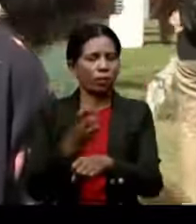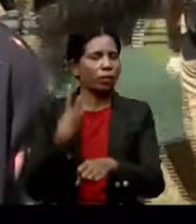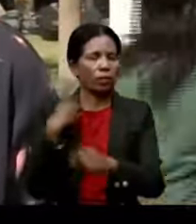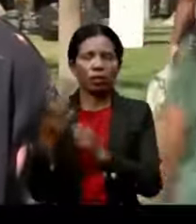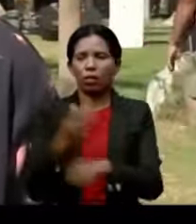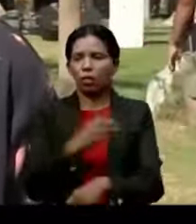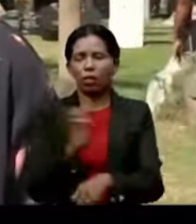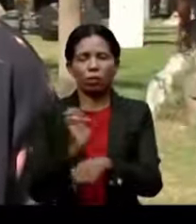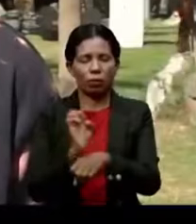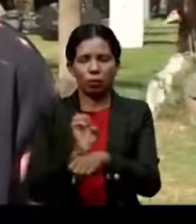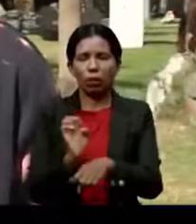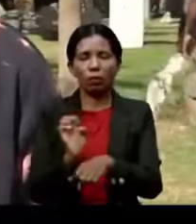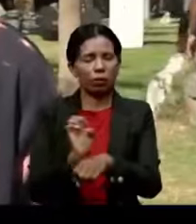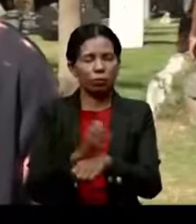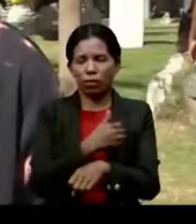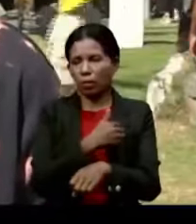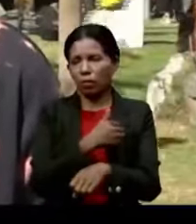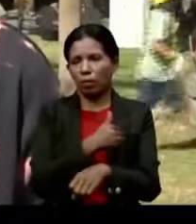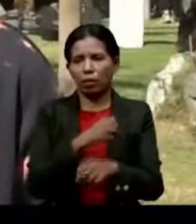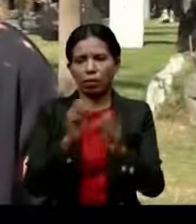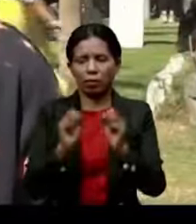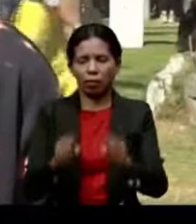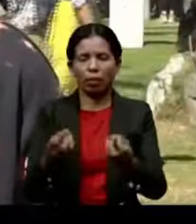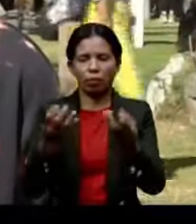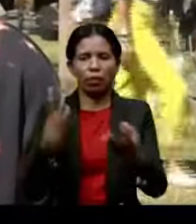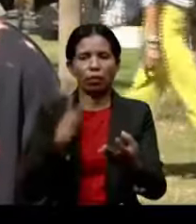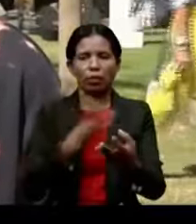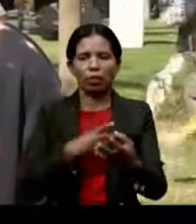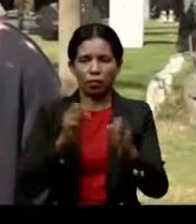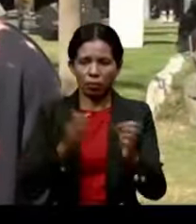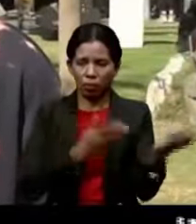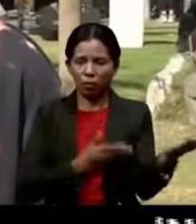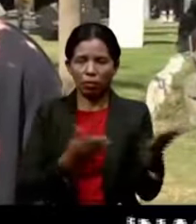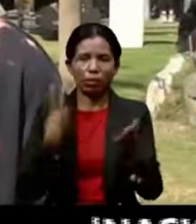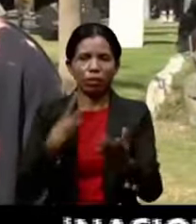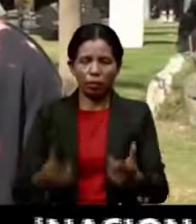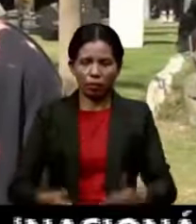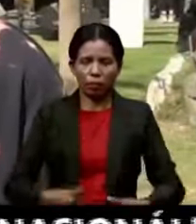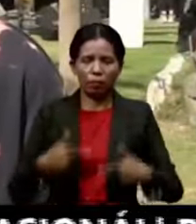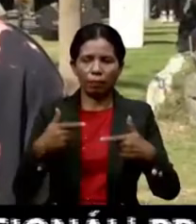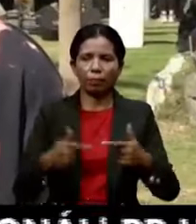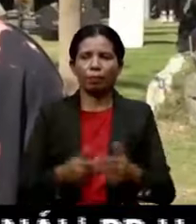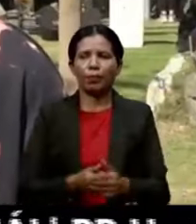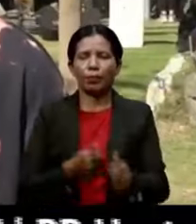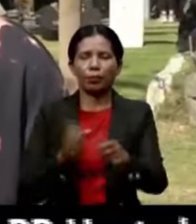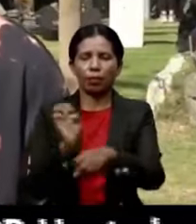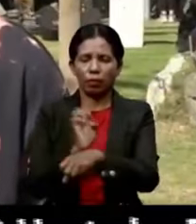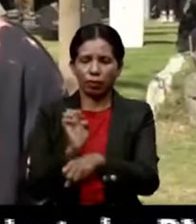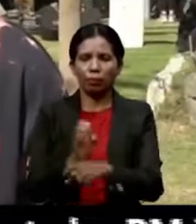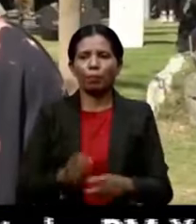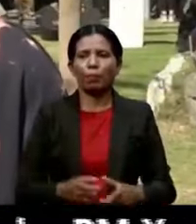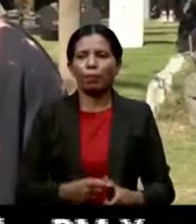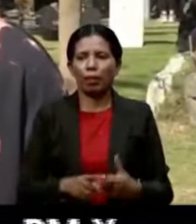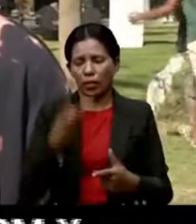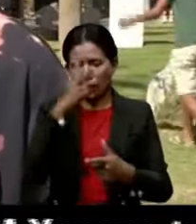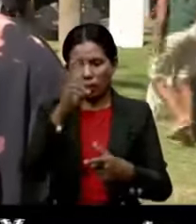rasik se dau ita bele bele na mas dau ki bele pa barak liut se dau bele per batu implementa ita ne moris ne bazia be ekonomi ita re